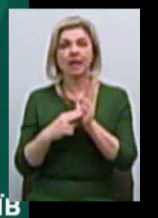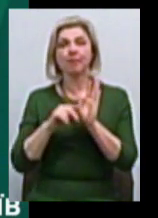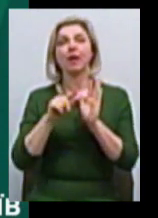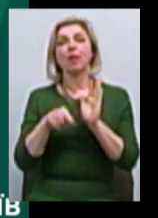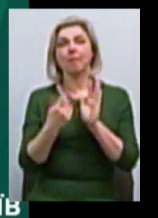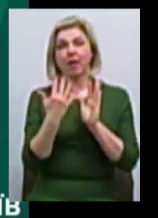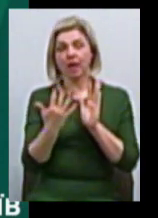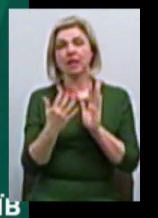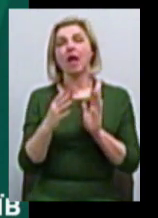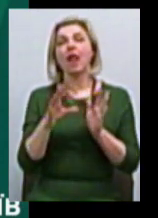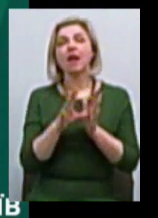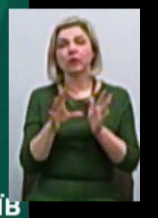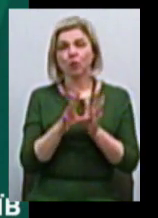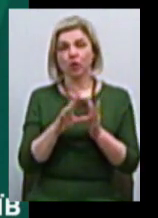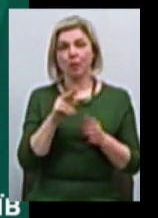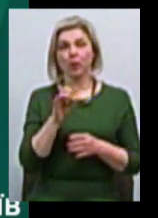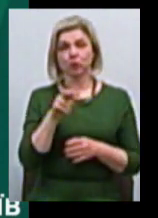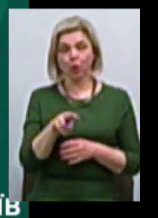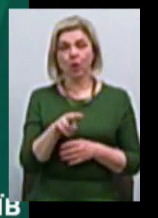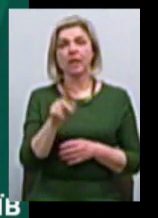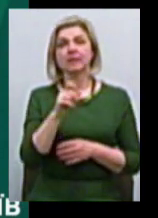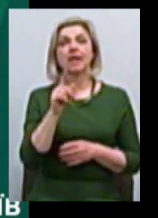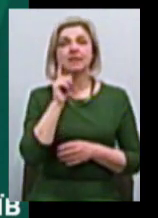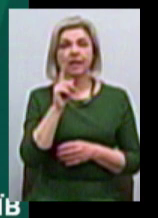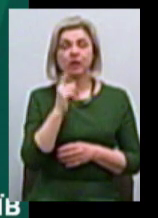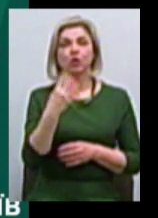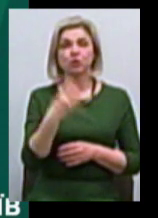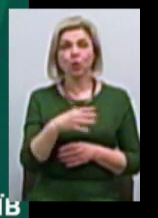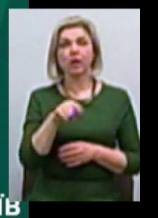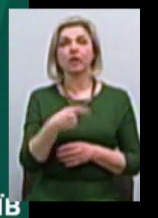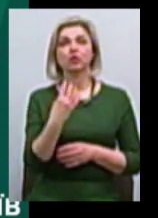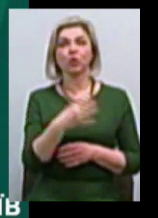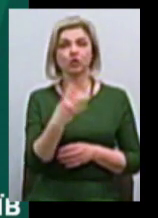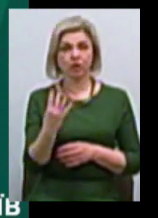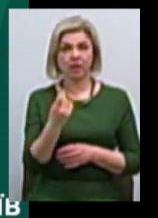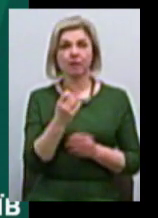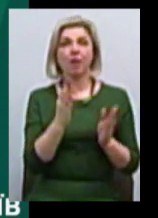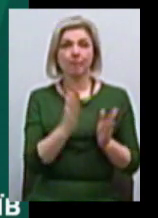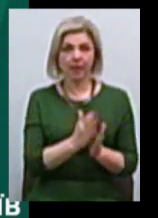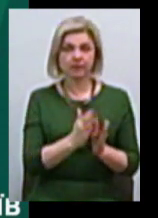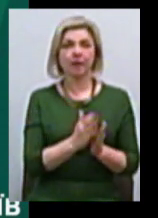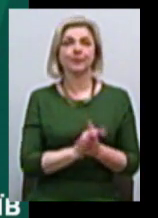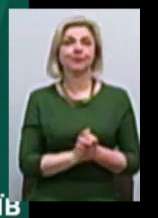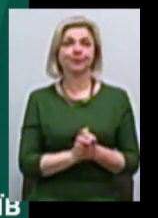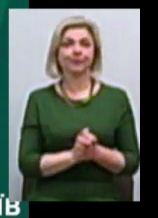77,5% електронних протоколів. За Зеленського 40,44%, ну, трошки менше, ніж потім вже в оприлюднених даних.